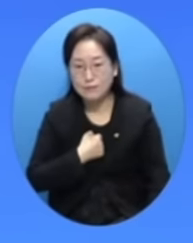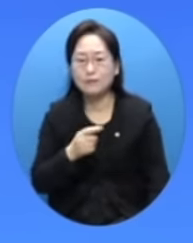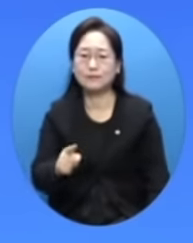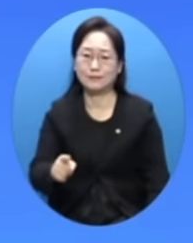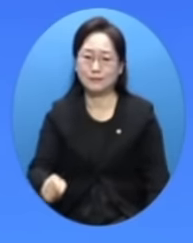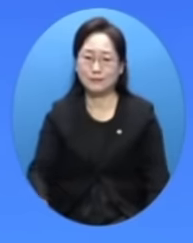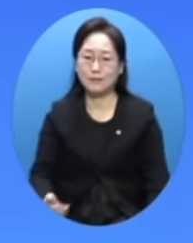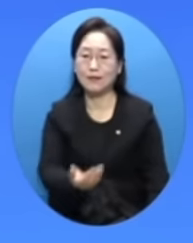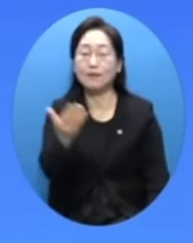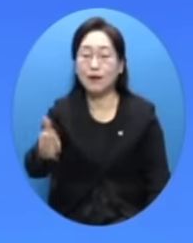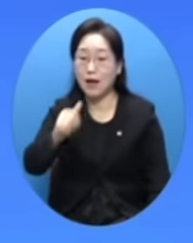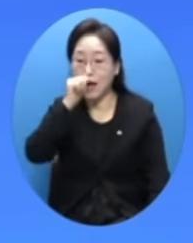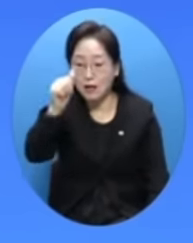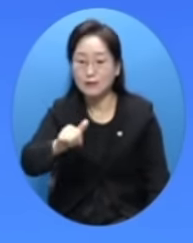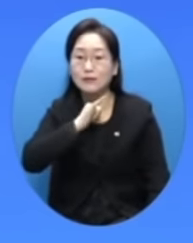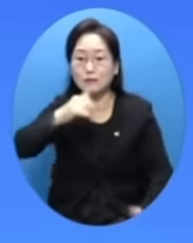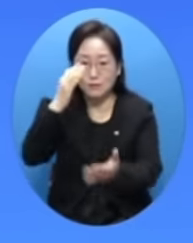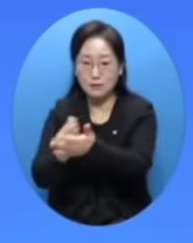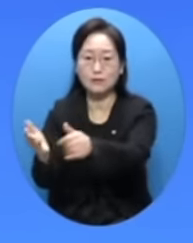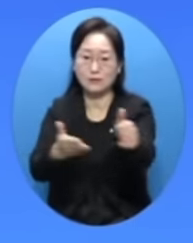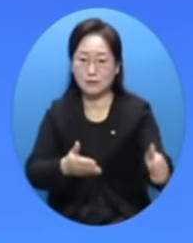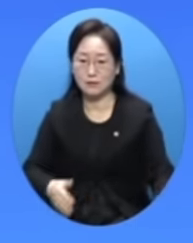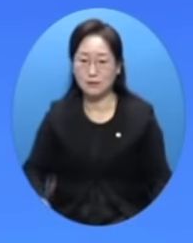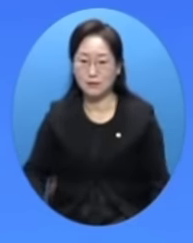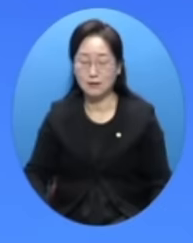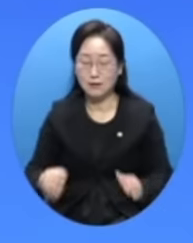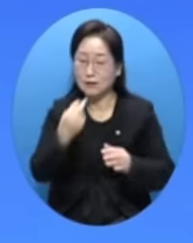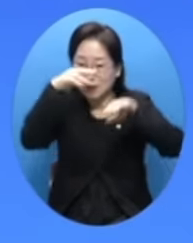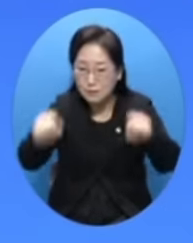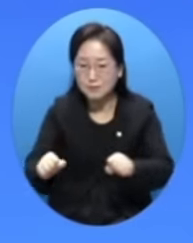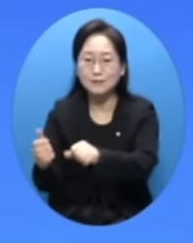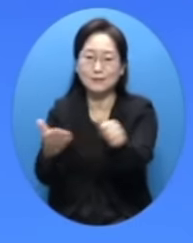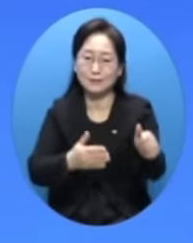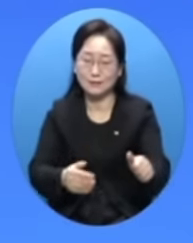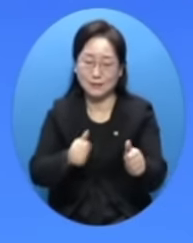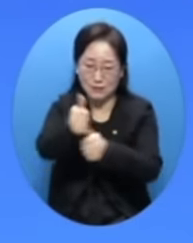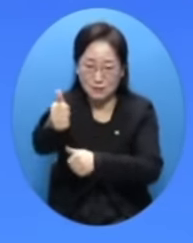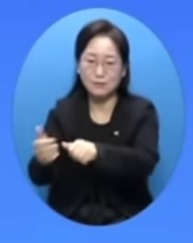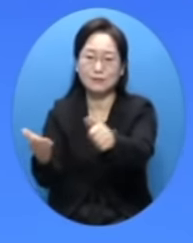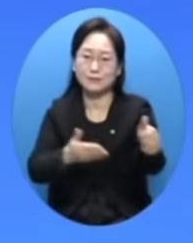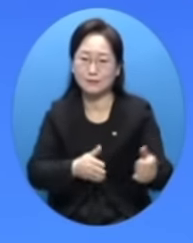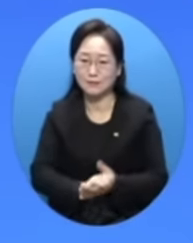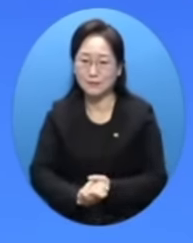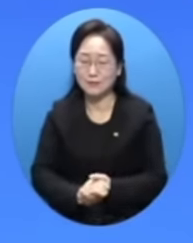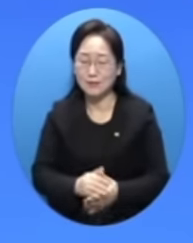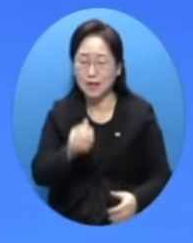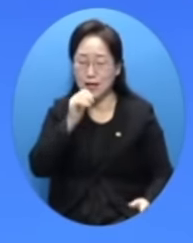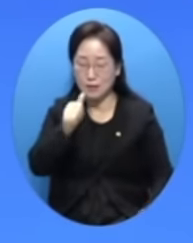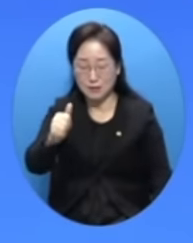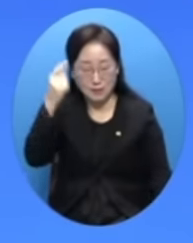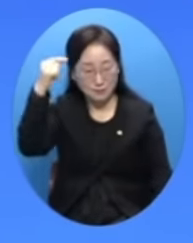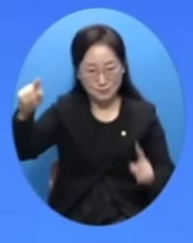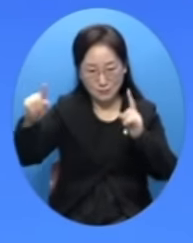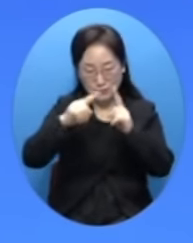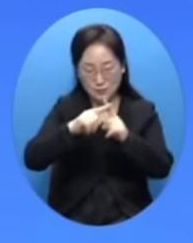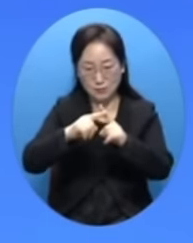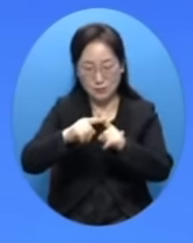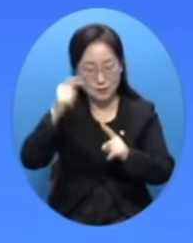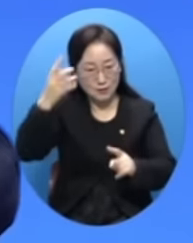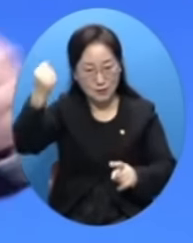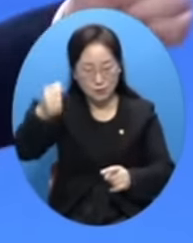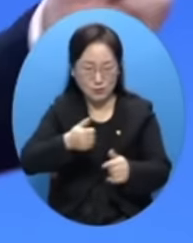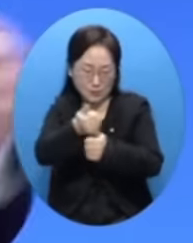여러분 절대 자살하지 마십시오 살아남으십시오 이겨내십시오 절으로 싸워서